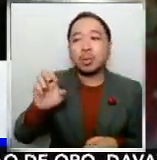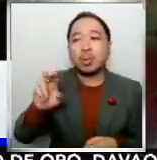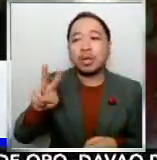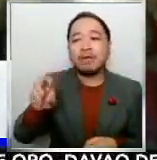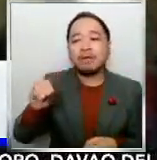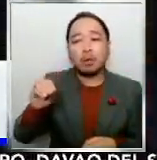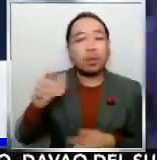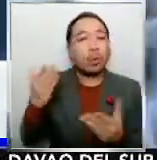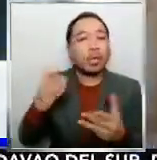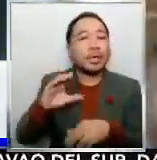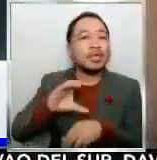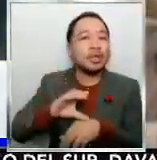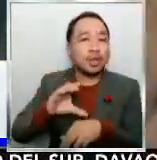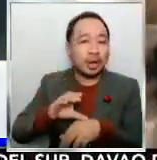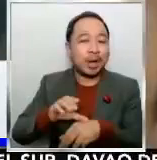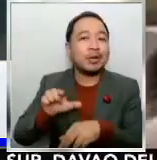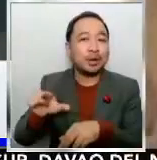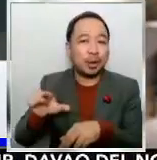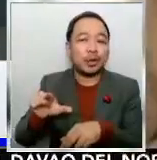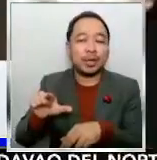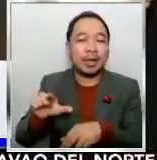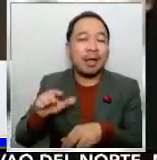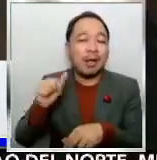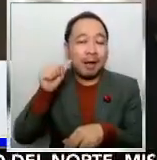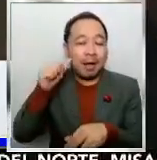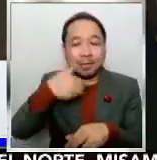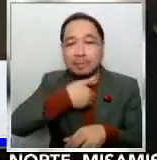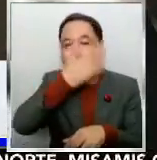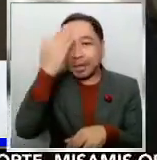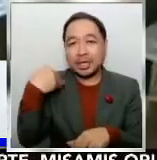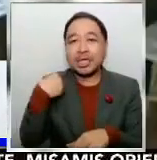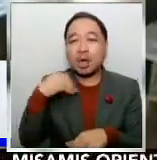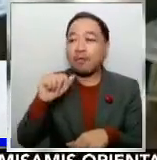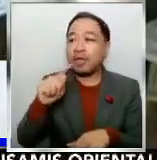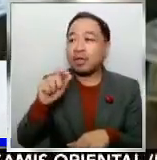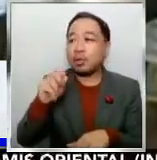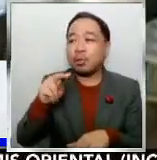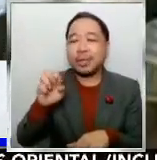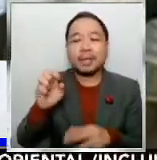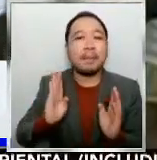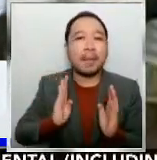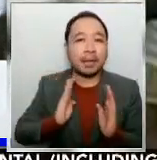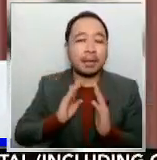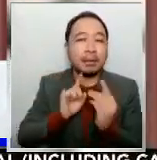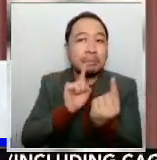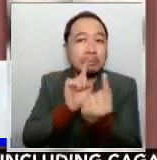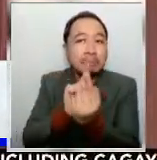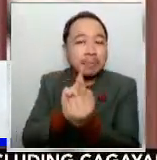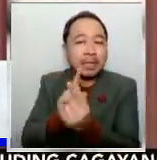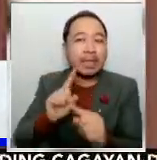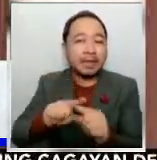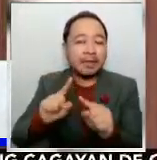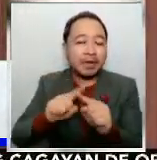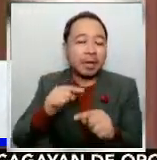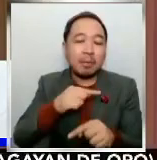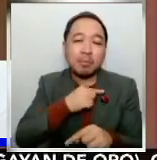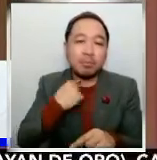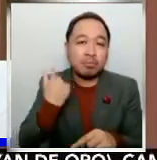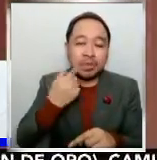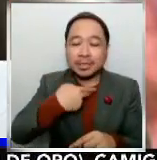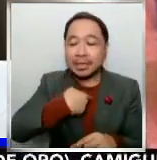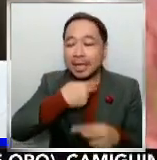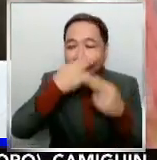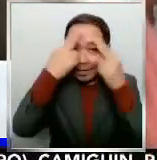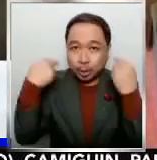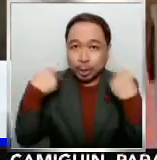Cathedral sa Baguio City. Nakaharap din niya ang mga madre at pare mula sa iba't ibang simbahan at maging iba't ibang religious